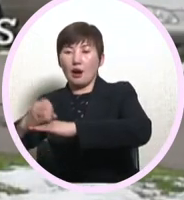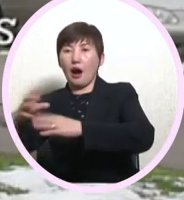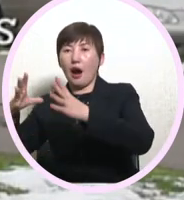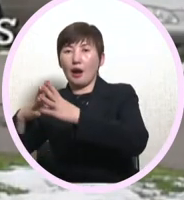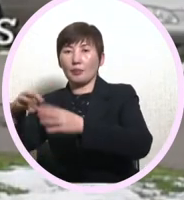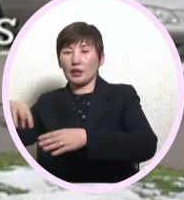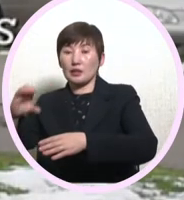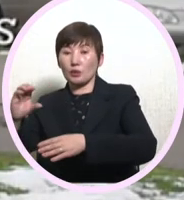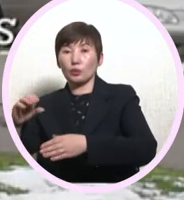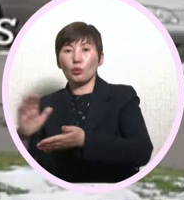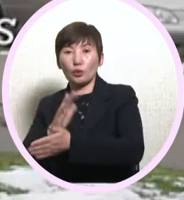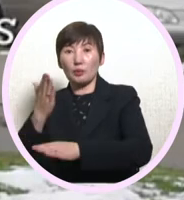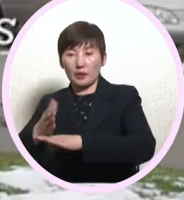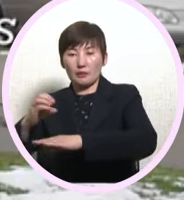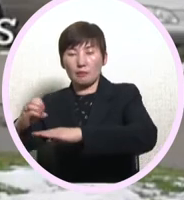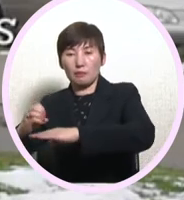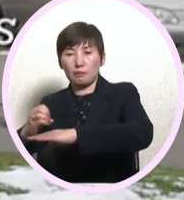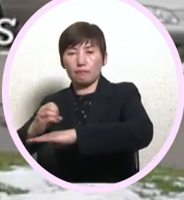тий.